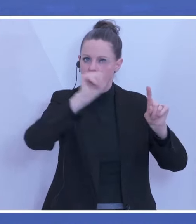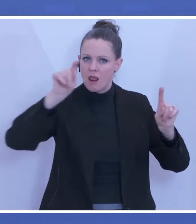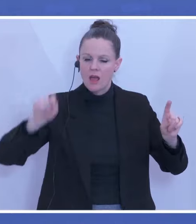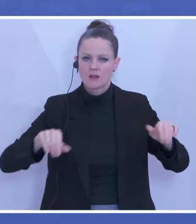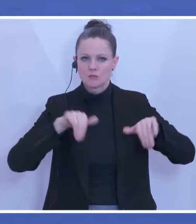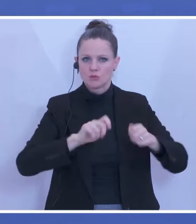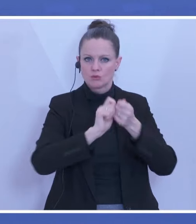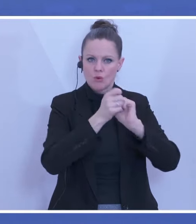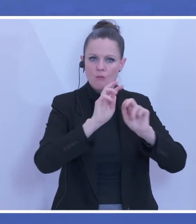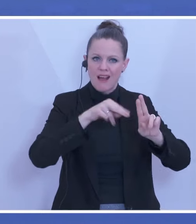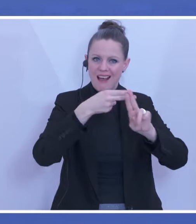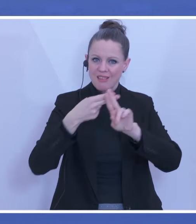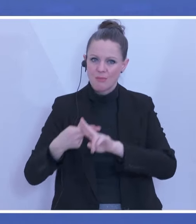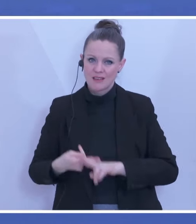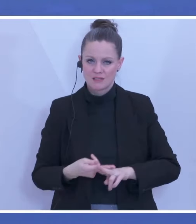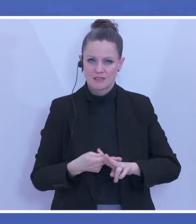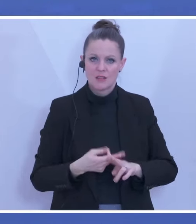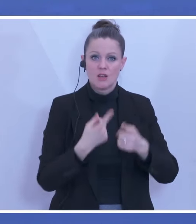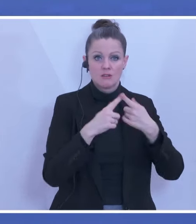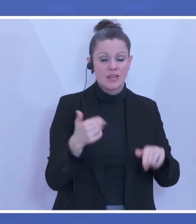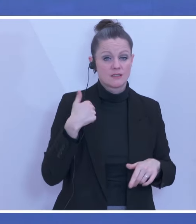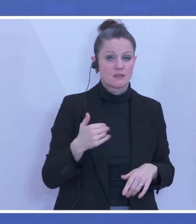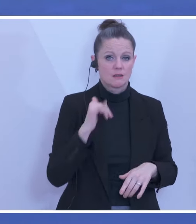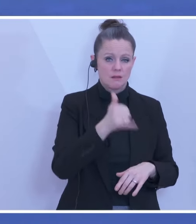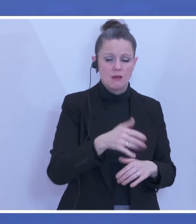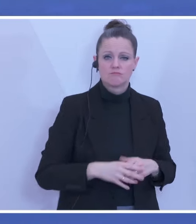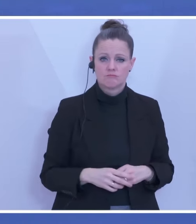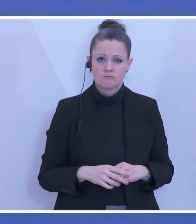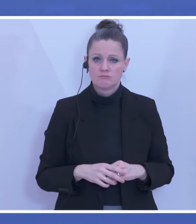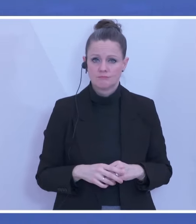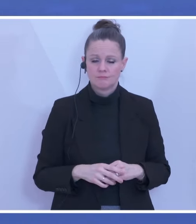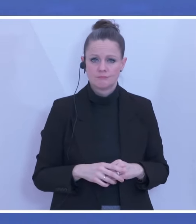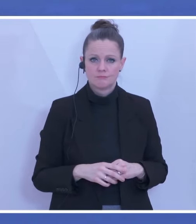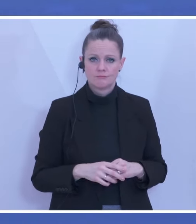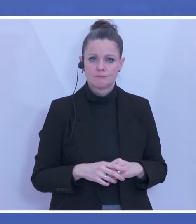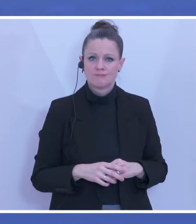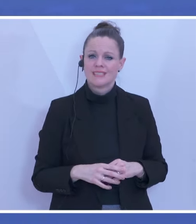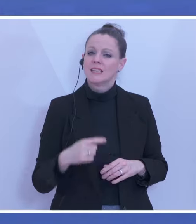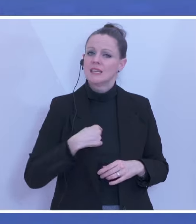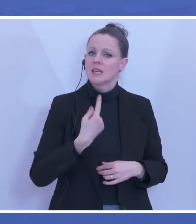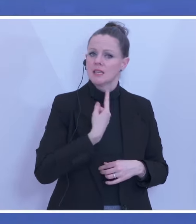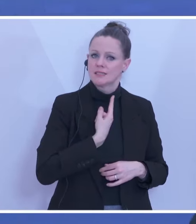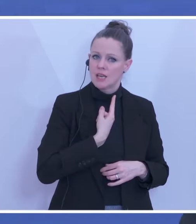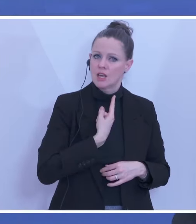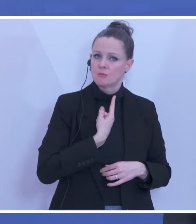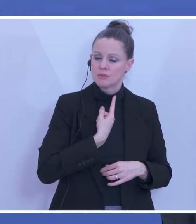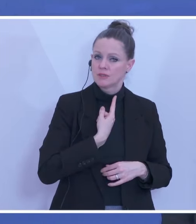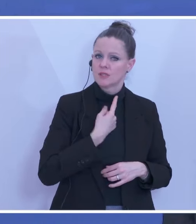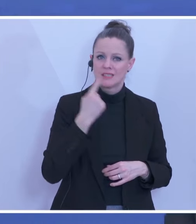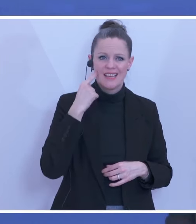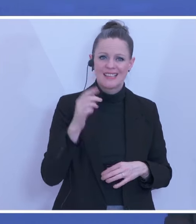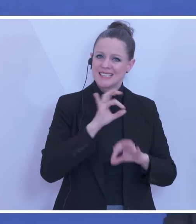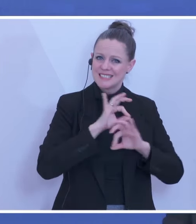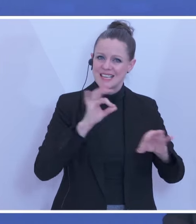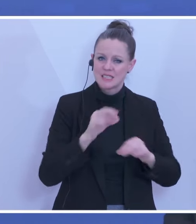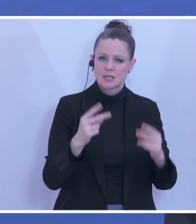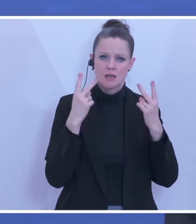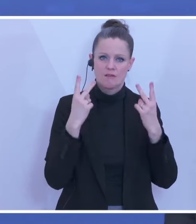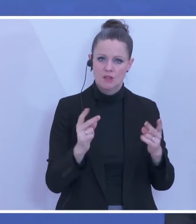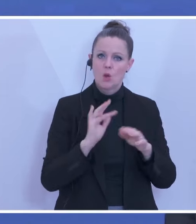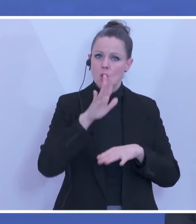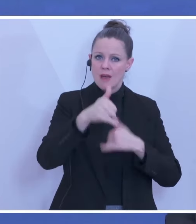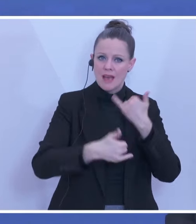adaptiert werden. Zum anderen, ja, ich halte es für enorm wichtig, dass nach über einem